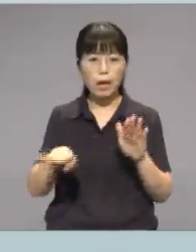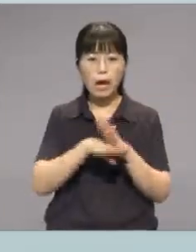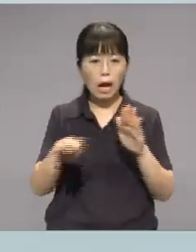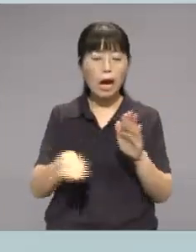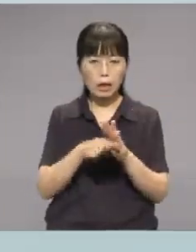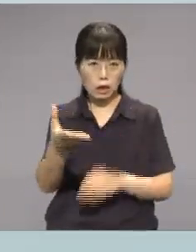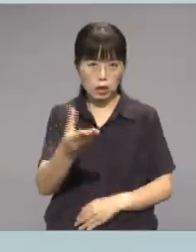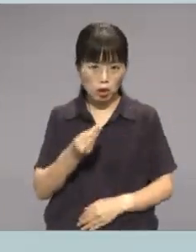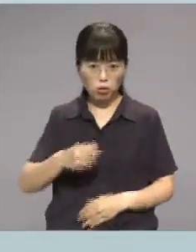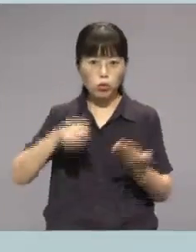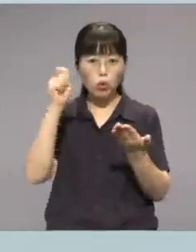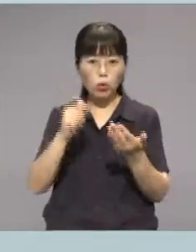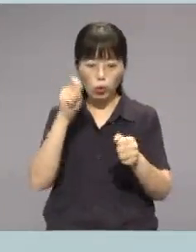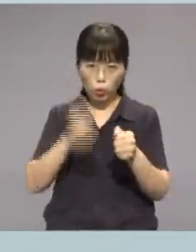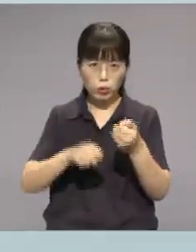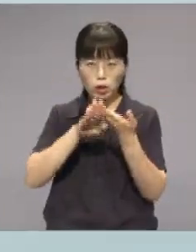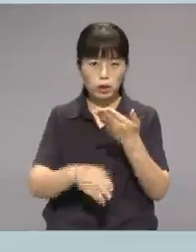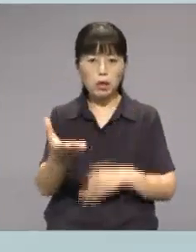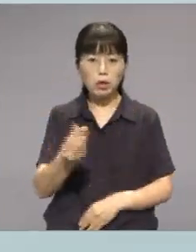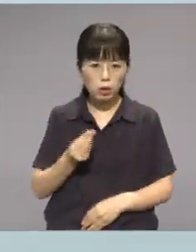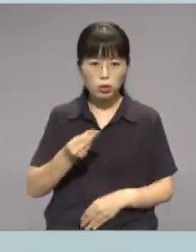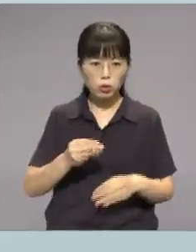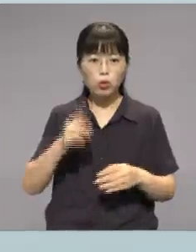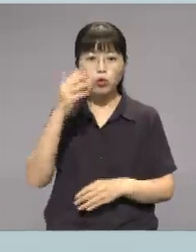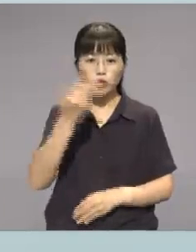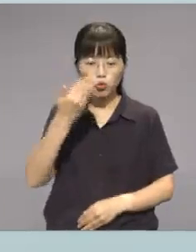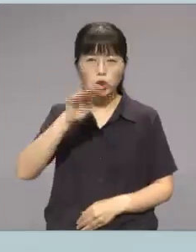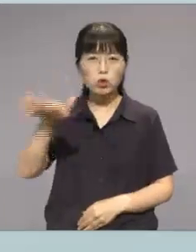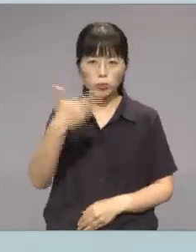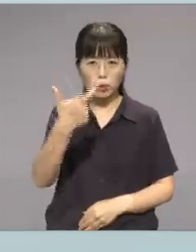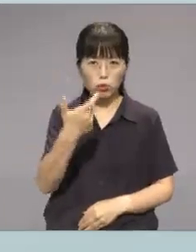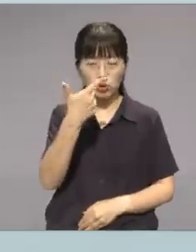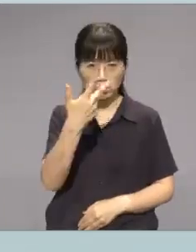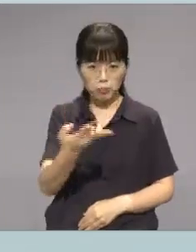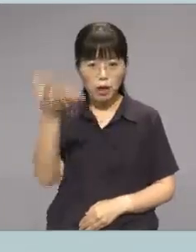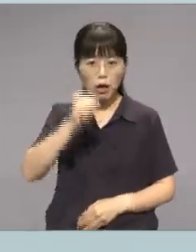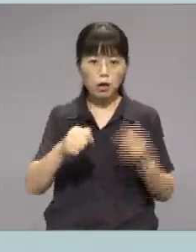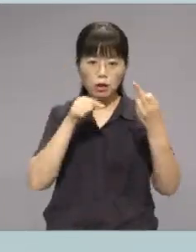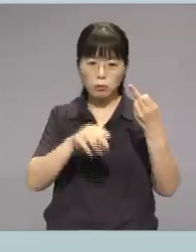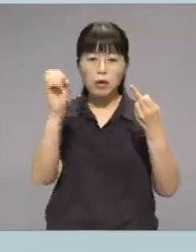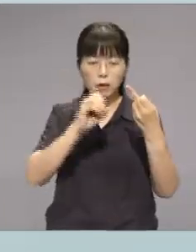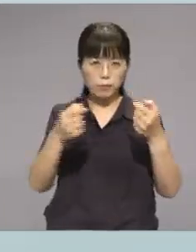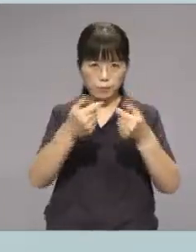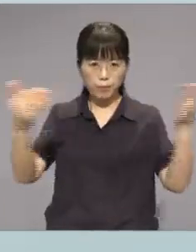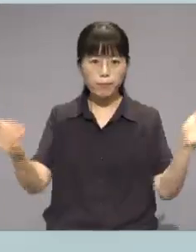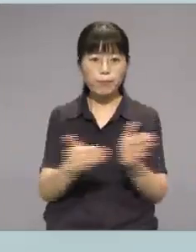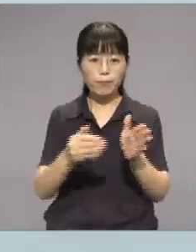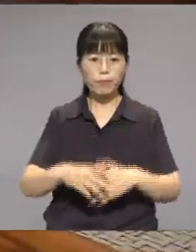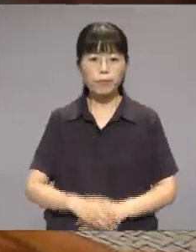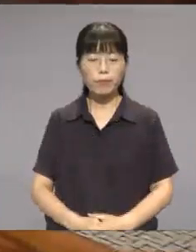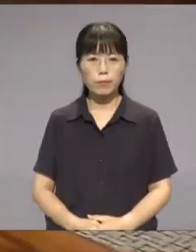같은 기간 가계 대출 중 고정 이하 여심도 9696 원으로 12.0% 증가했습니다